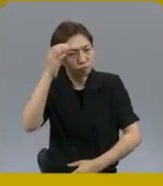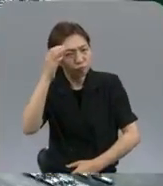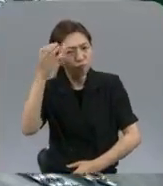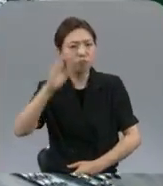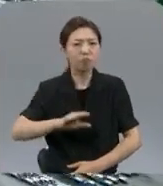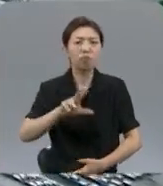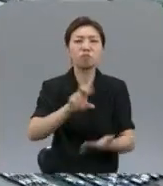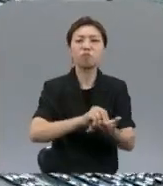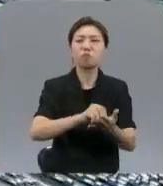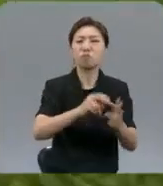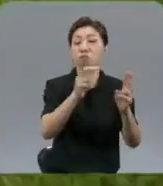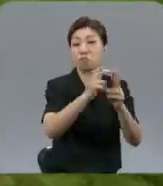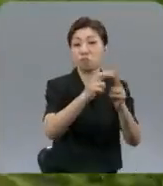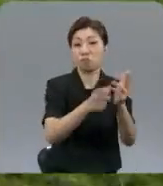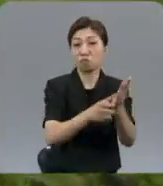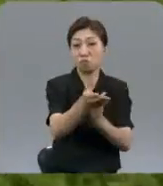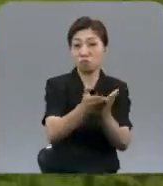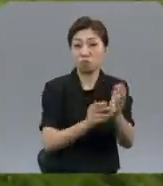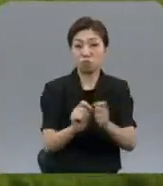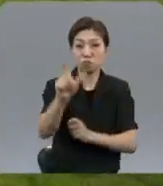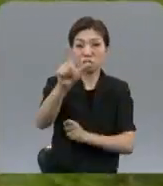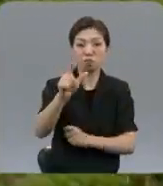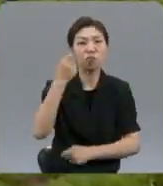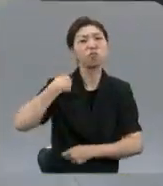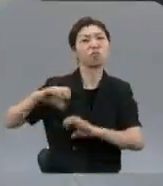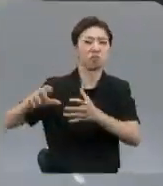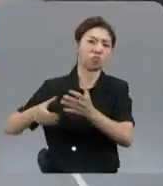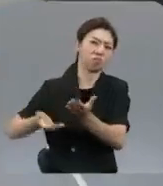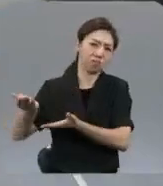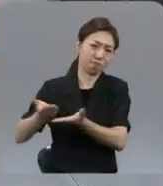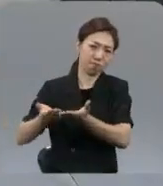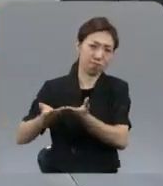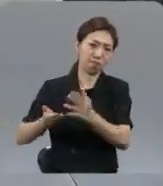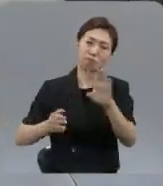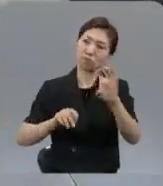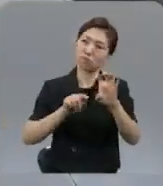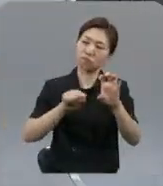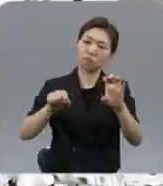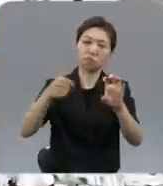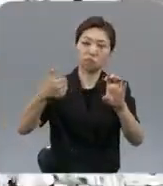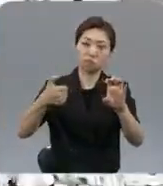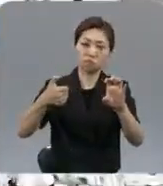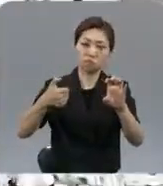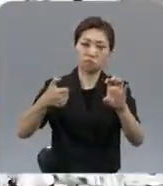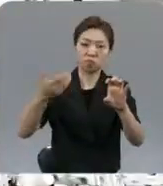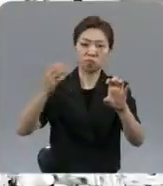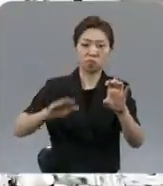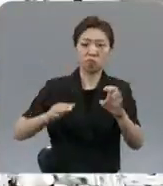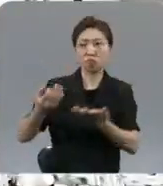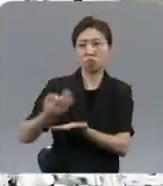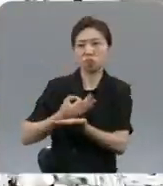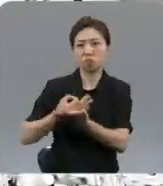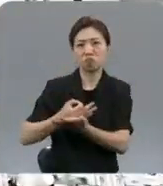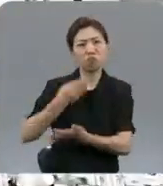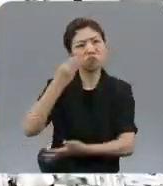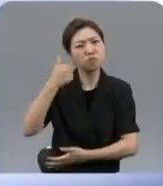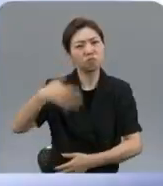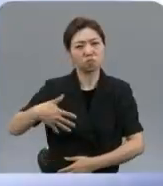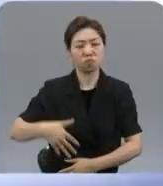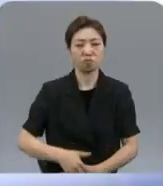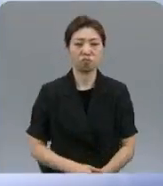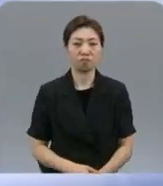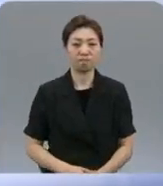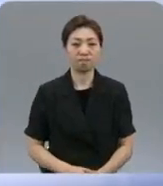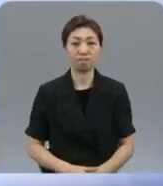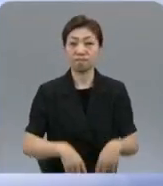thời gian là 26,2 tỷ đô la mỹ đặc biệt một điểm đáng bận tâm là xuất khẩu sang Trung Quốc vẫn dậm chân tại chỗ mặt